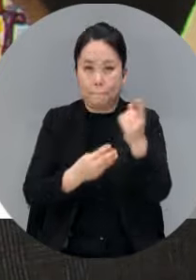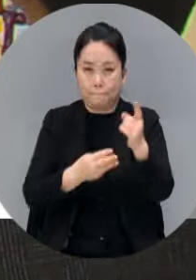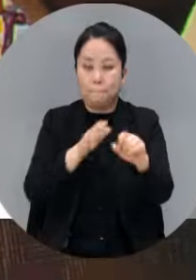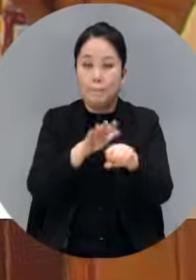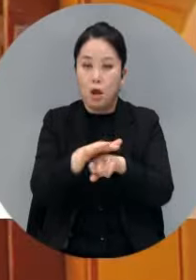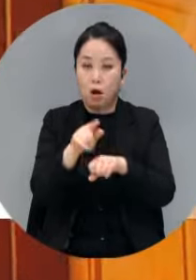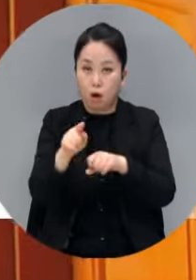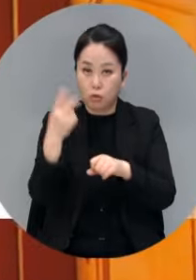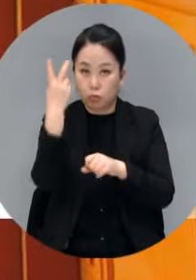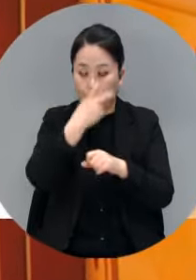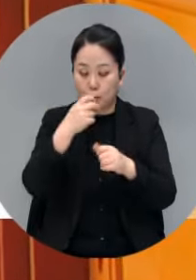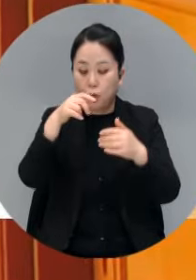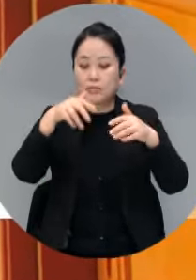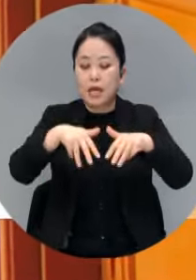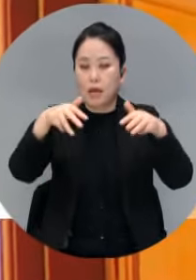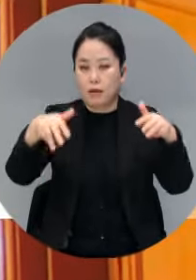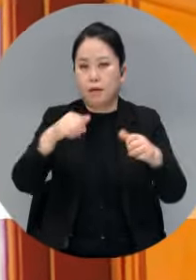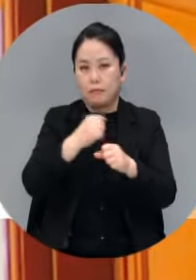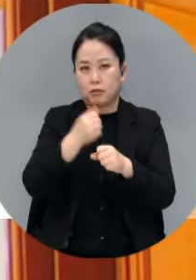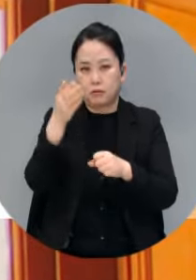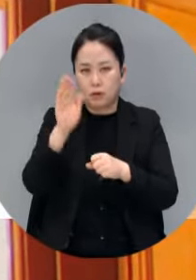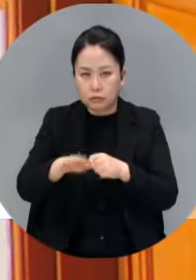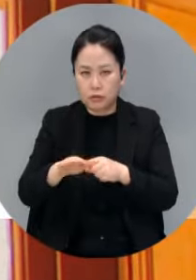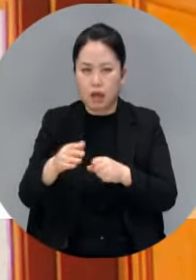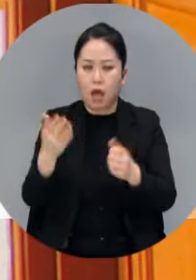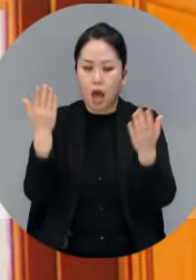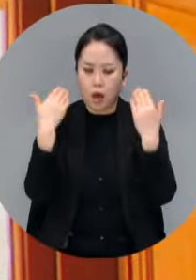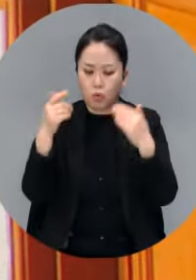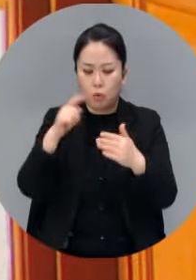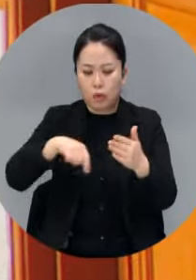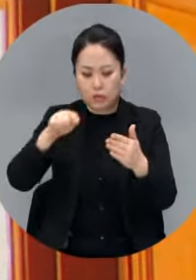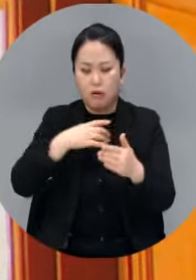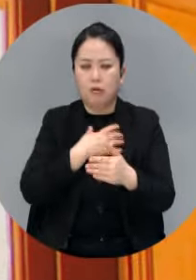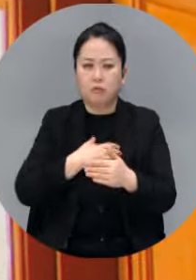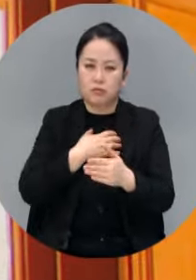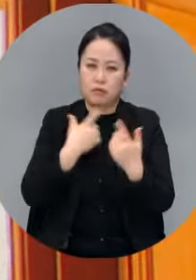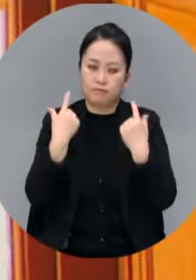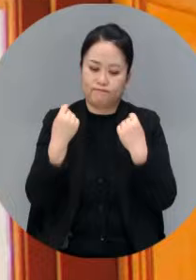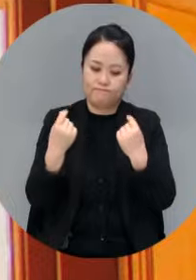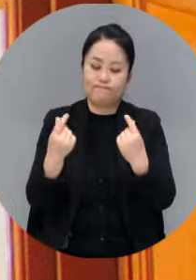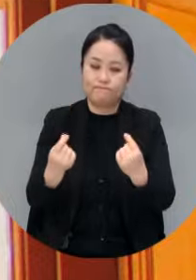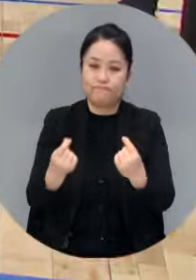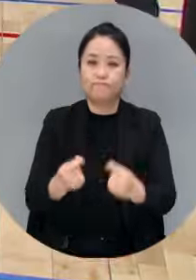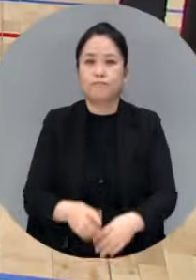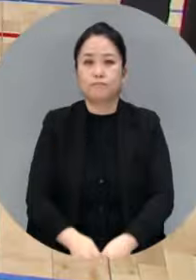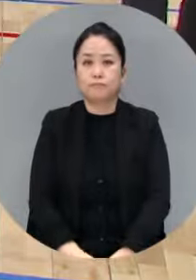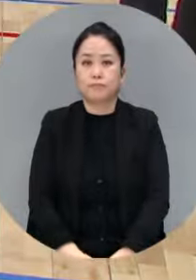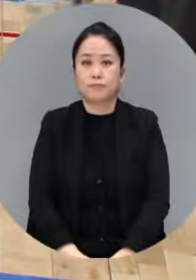학교 현장에서의 우려는 여전한 상황입니다. 남일혁 기자의 보도입니다.